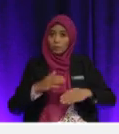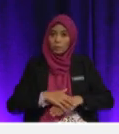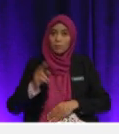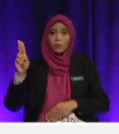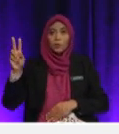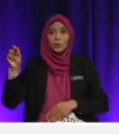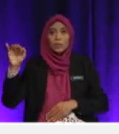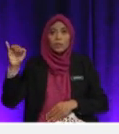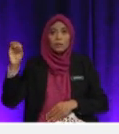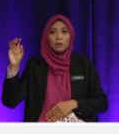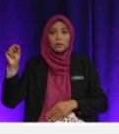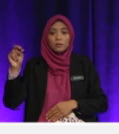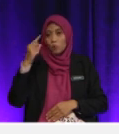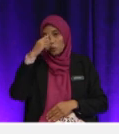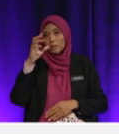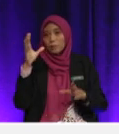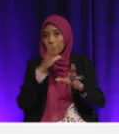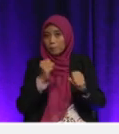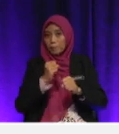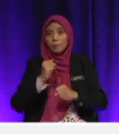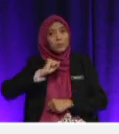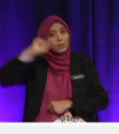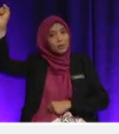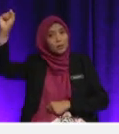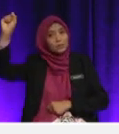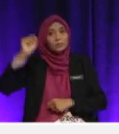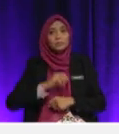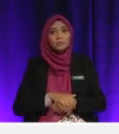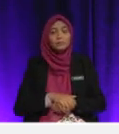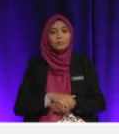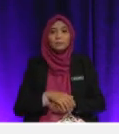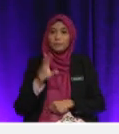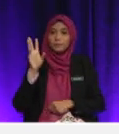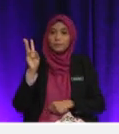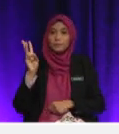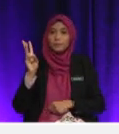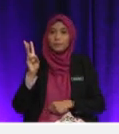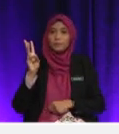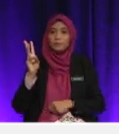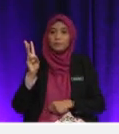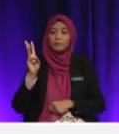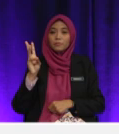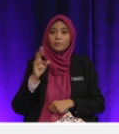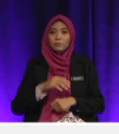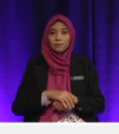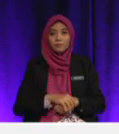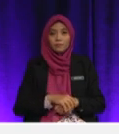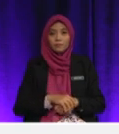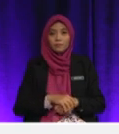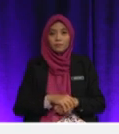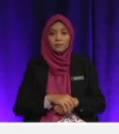kaum lain untuk mencapai kemerdekaan oke yang keenam Patih kebangsaan Melayu Labuan